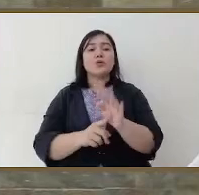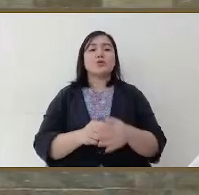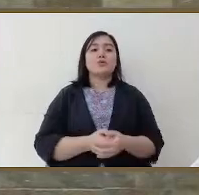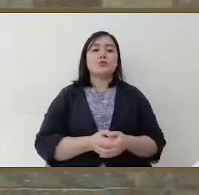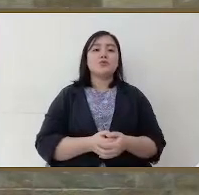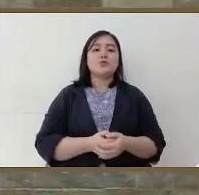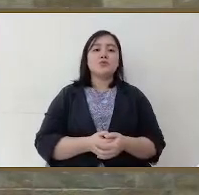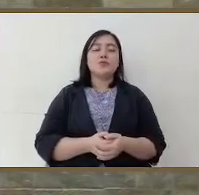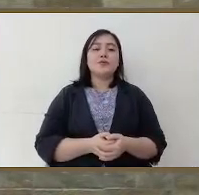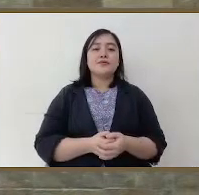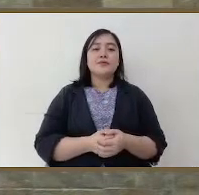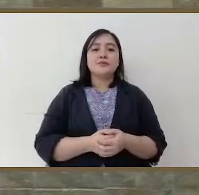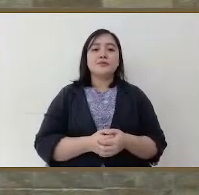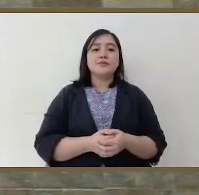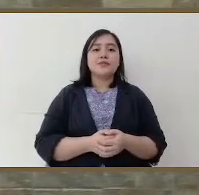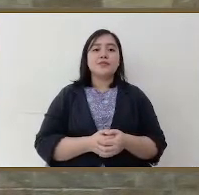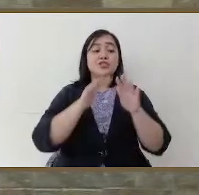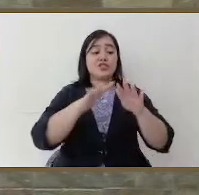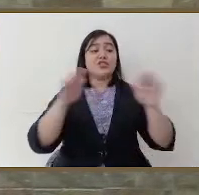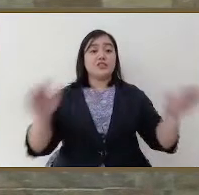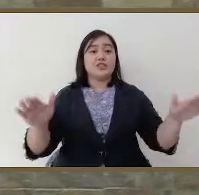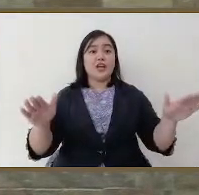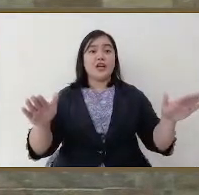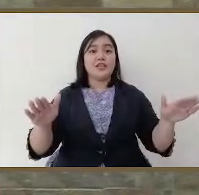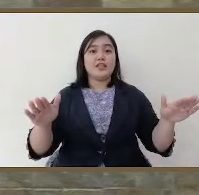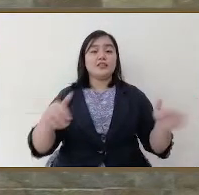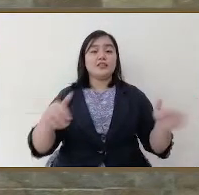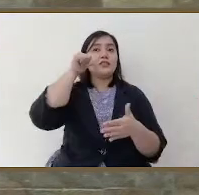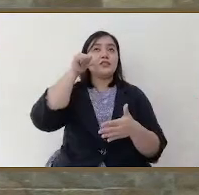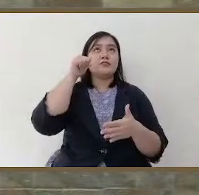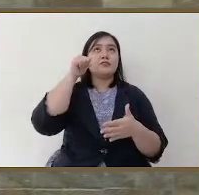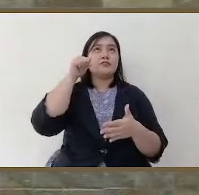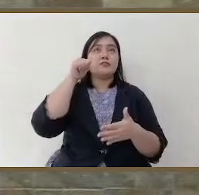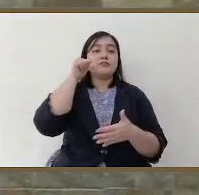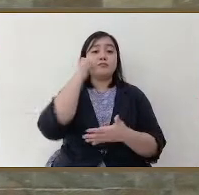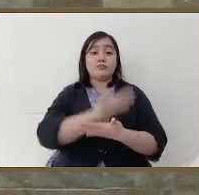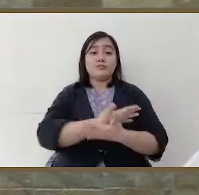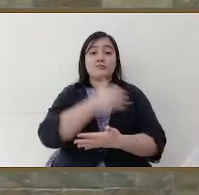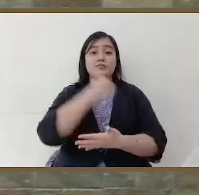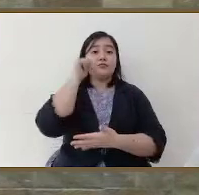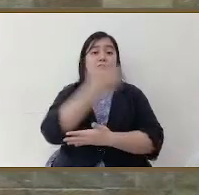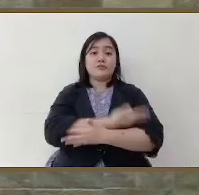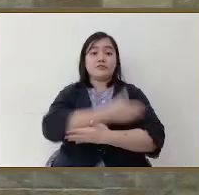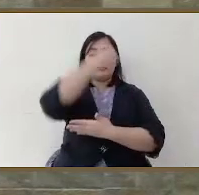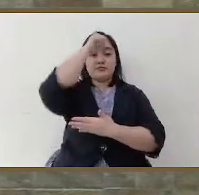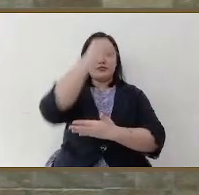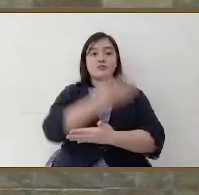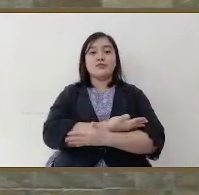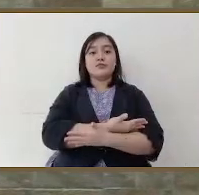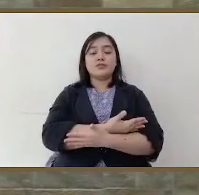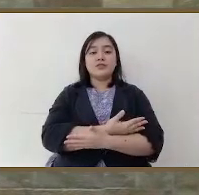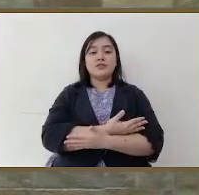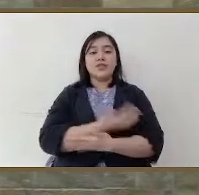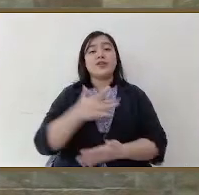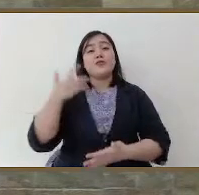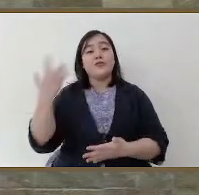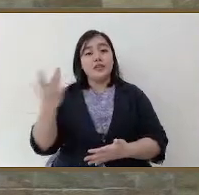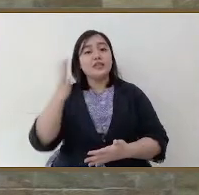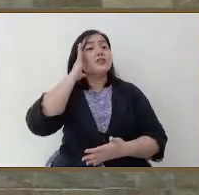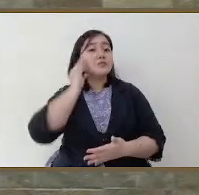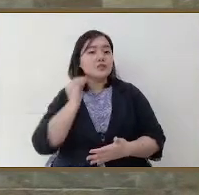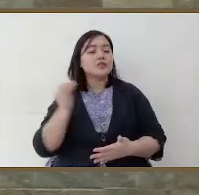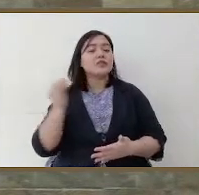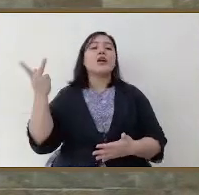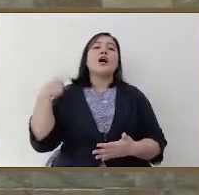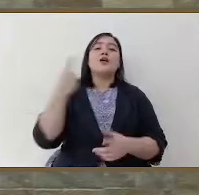Alam naman po natin mga kapatid, pag sinabi natin, bigyan natin ang pamilya, natin ang pamilya, ang pamilya ay binubuo ng mga magulang at mga anak. Hindi